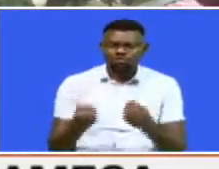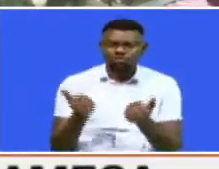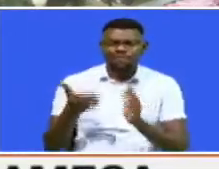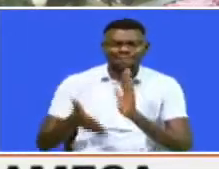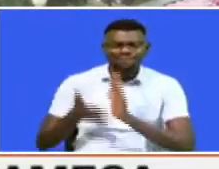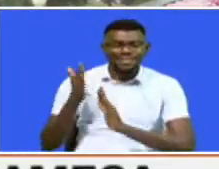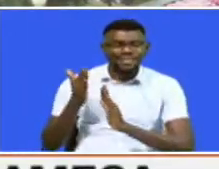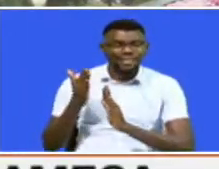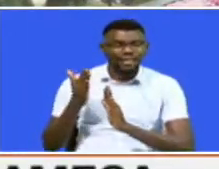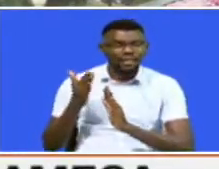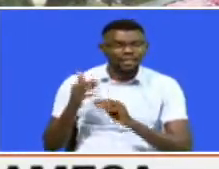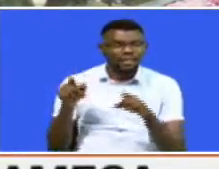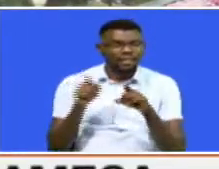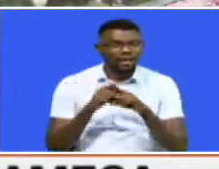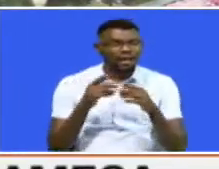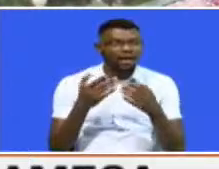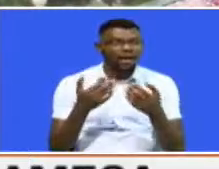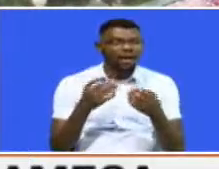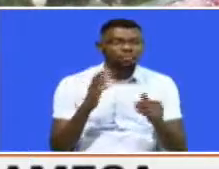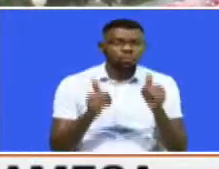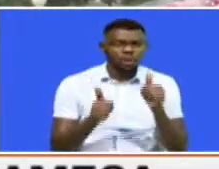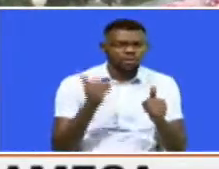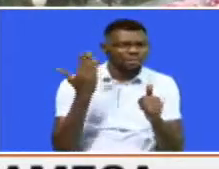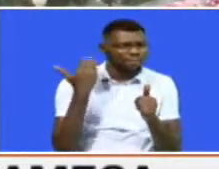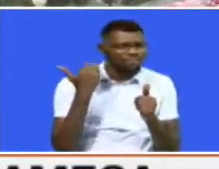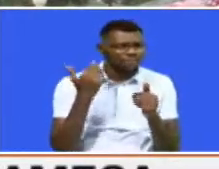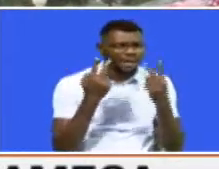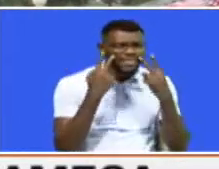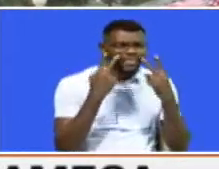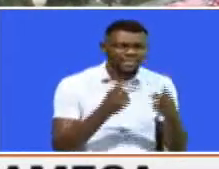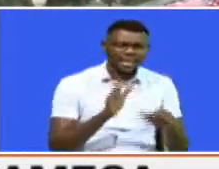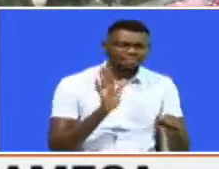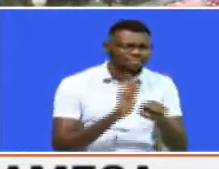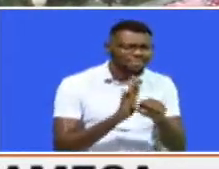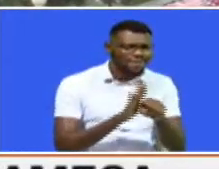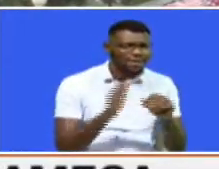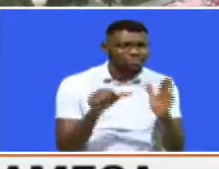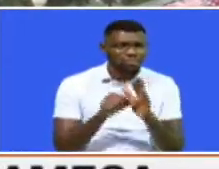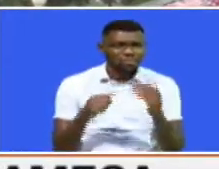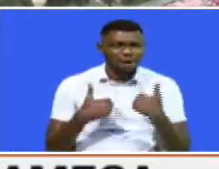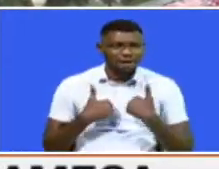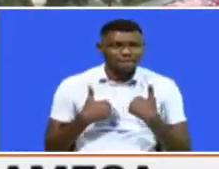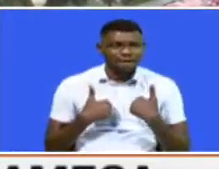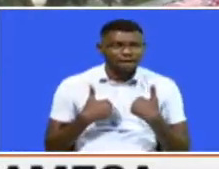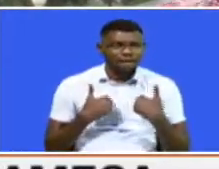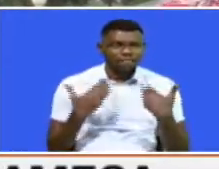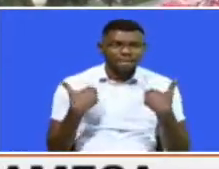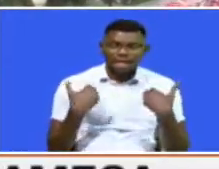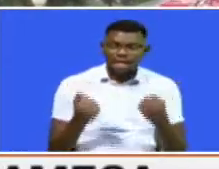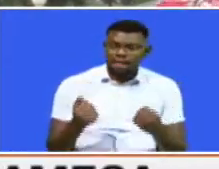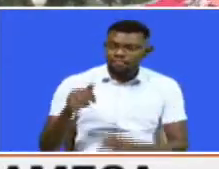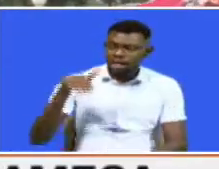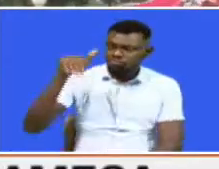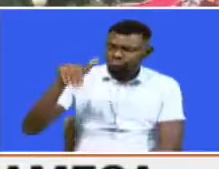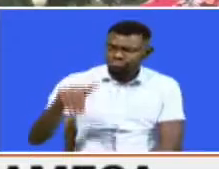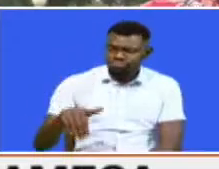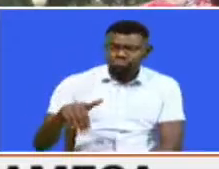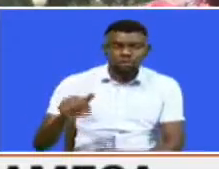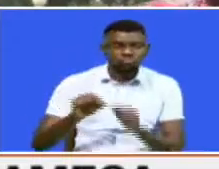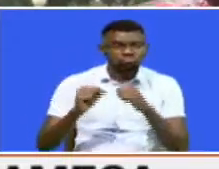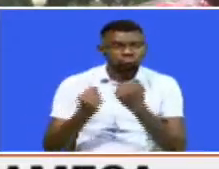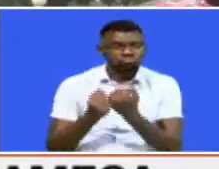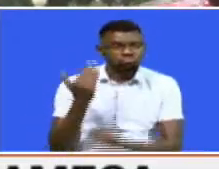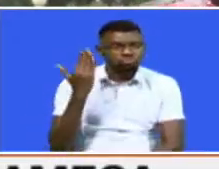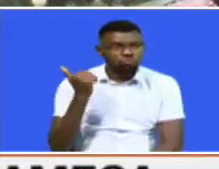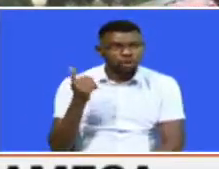moja. Moja wapo ni kama vile tuligundua mambo mengi yanayoguza upungufu wa afya kwa jamii inatokana tu